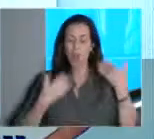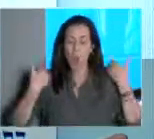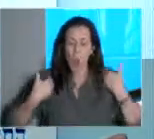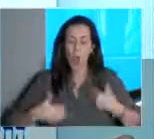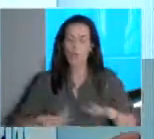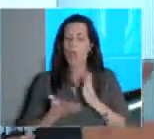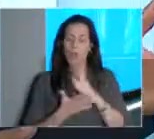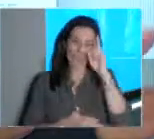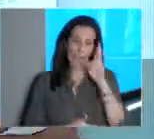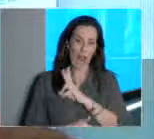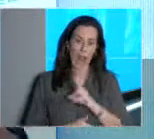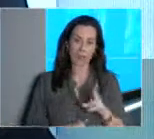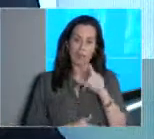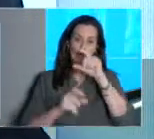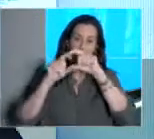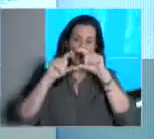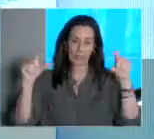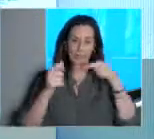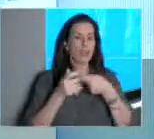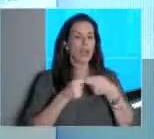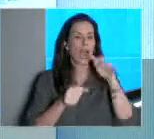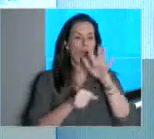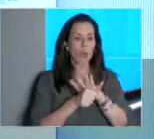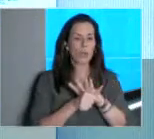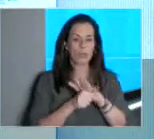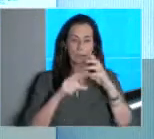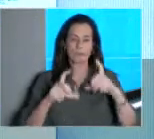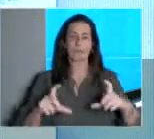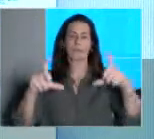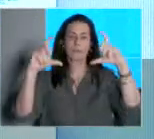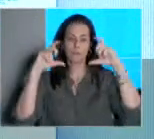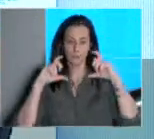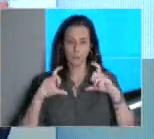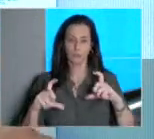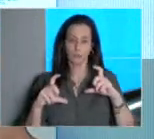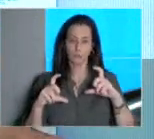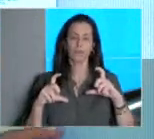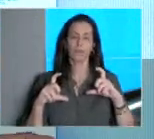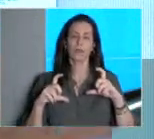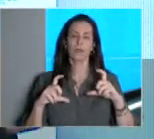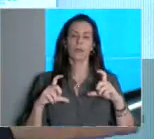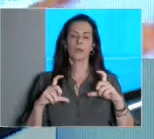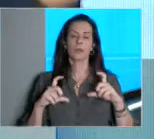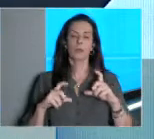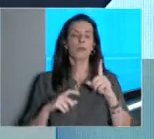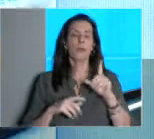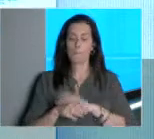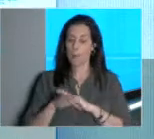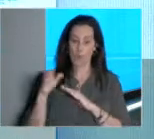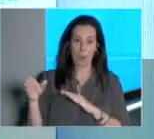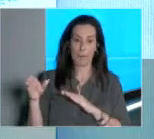עד שהתעלפתי. זה כמובן הסיפור הזה. הכותרת הראשית של העיתון ידיעות אחרונות, שתי כותרות פוליטיות. אחת,